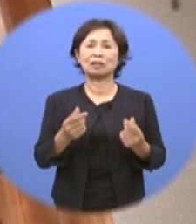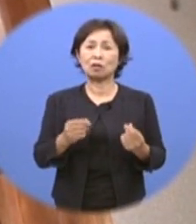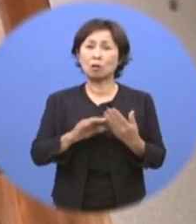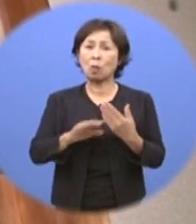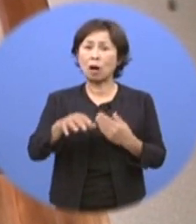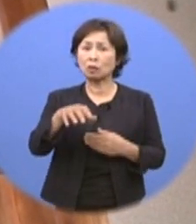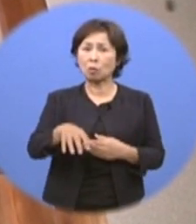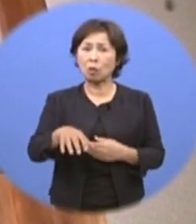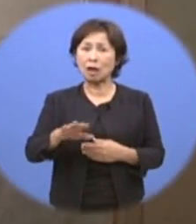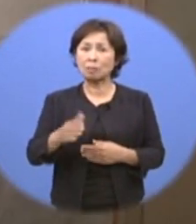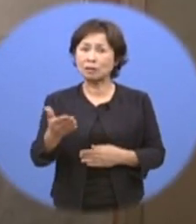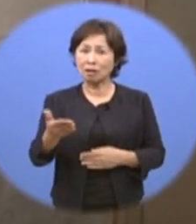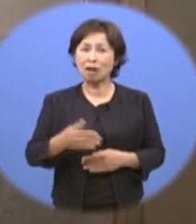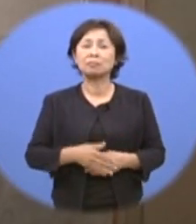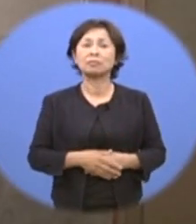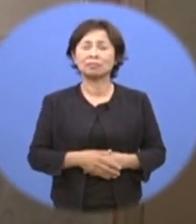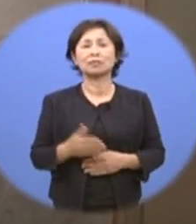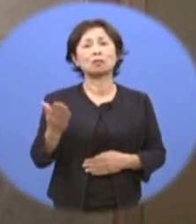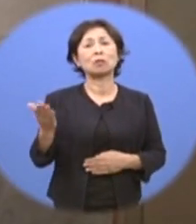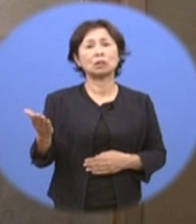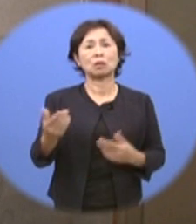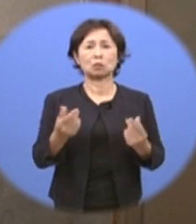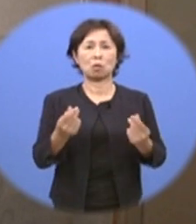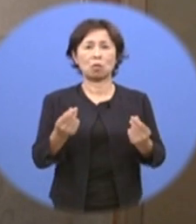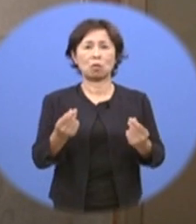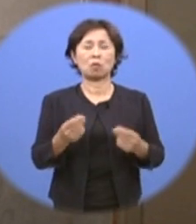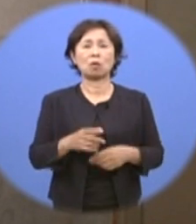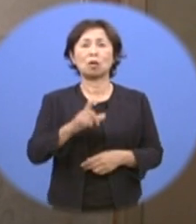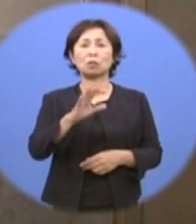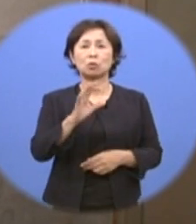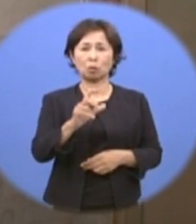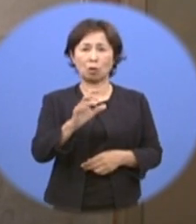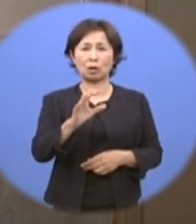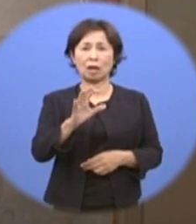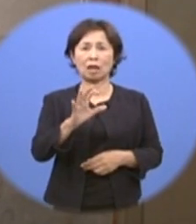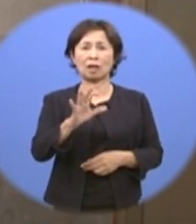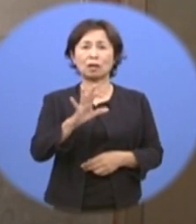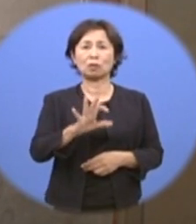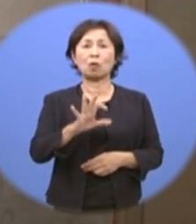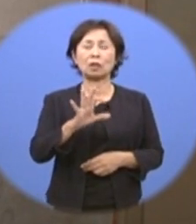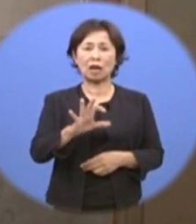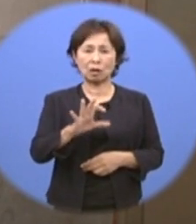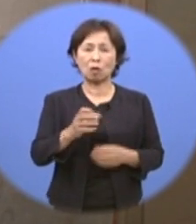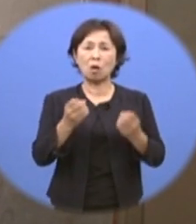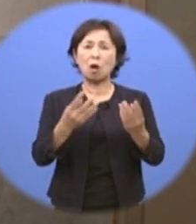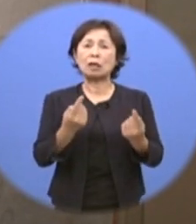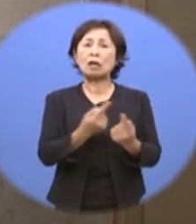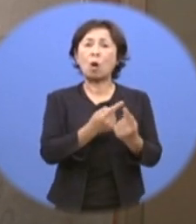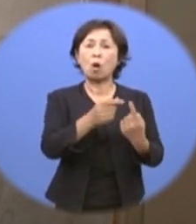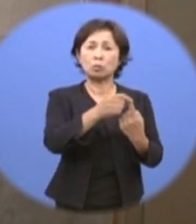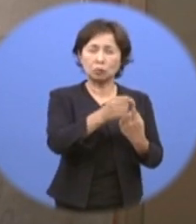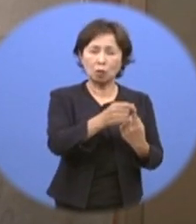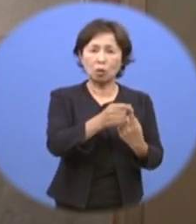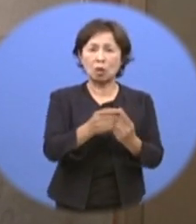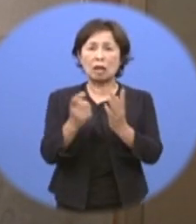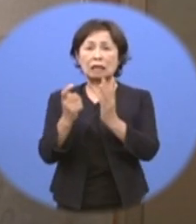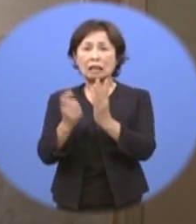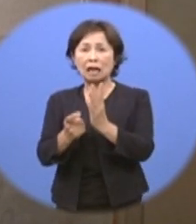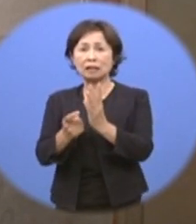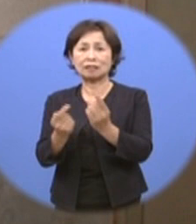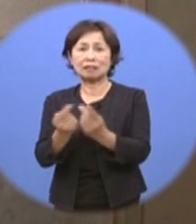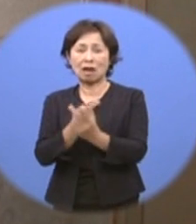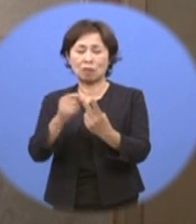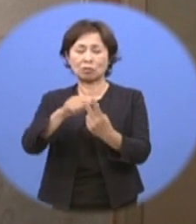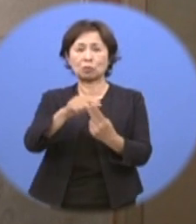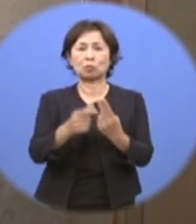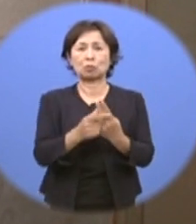か？ ここもトイレのリフォームなんですけども、リフォームと耐震改修を同時に行っているところです